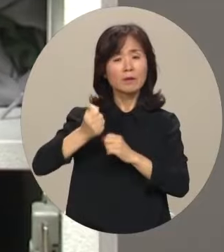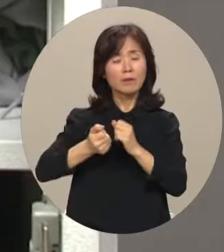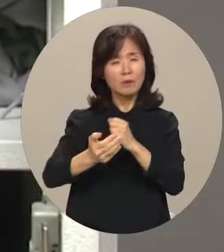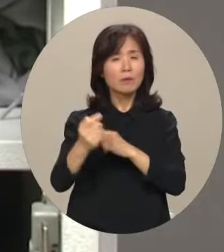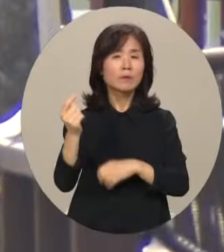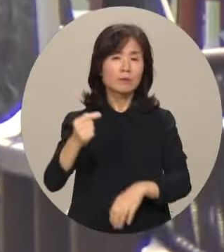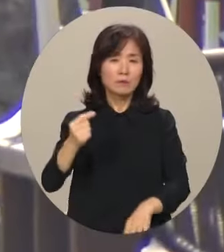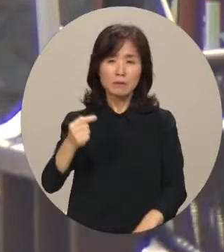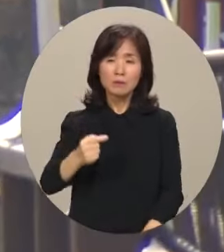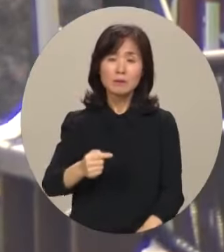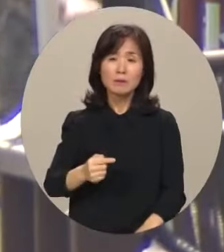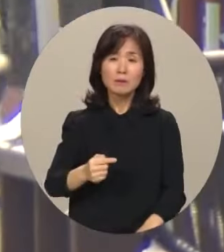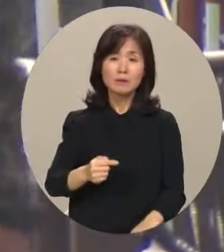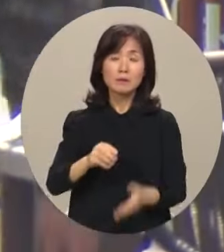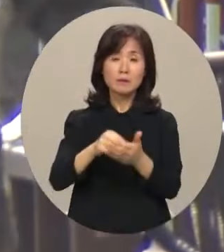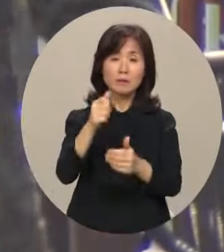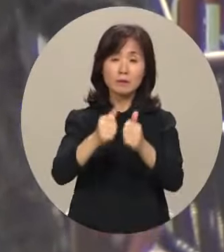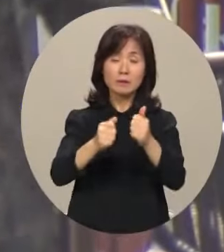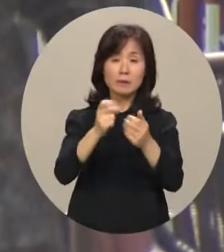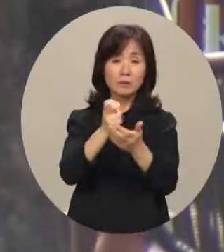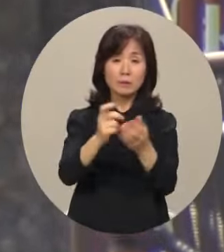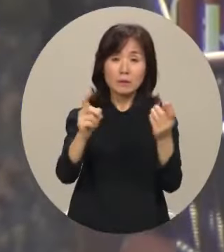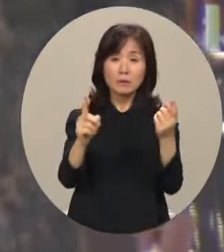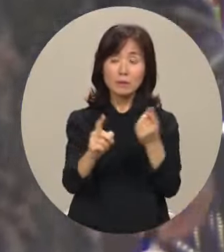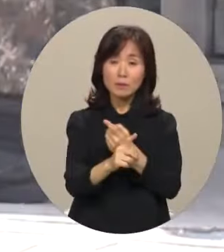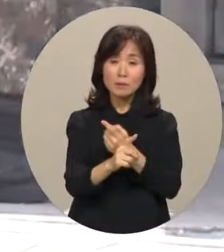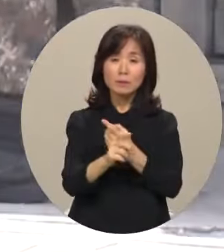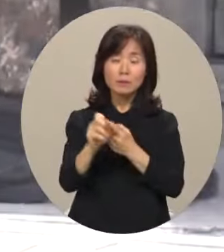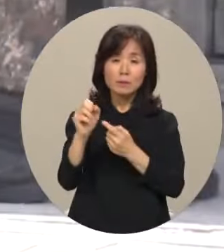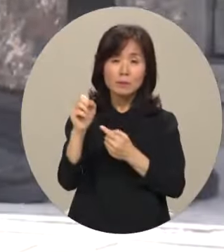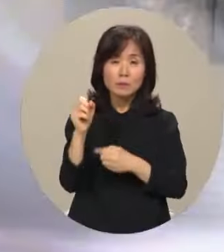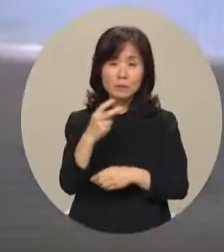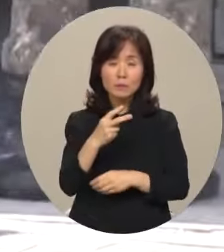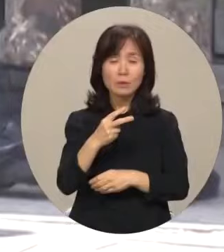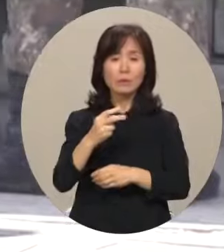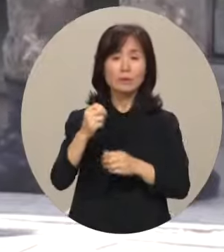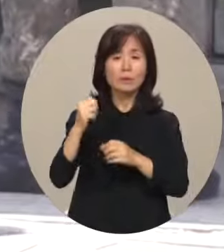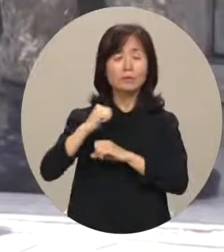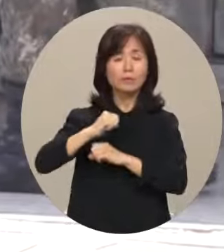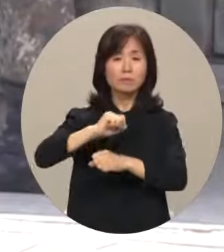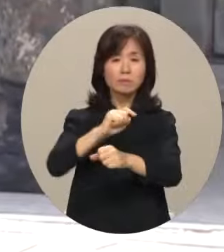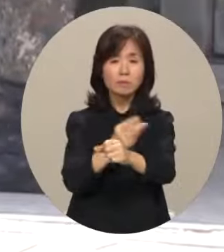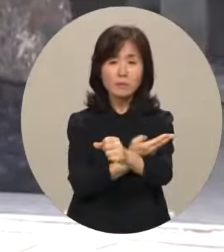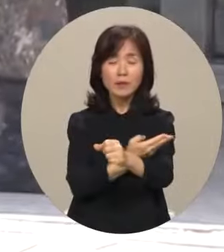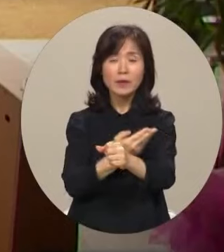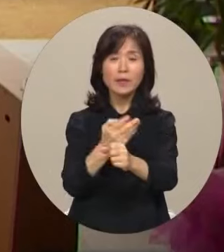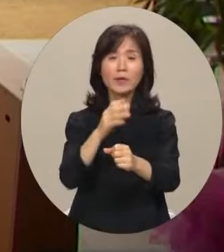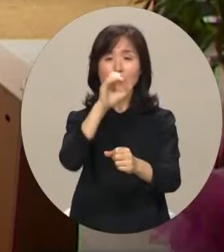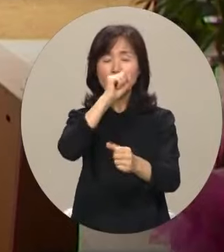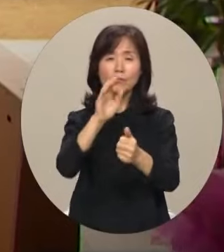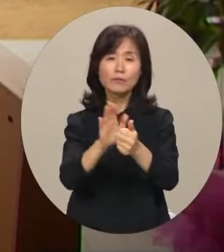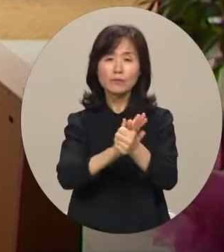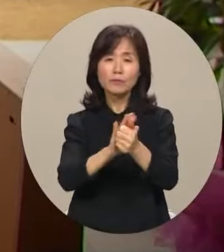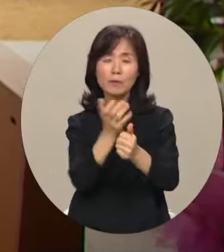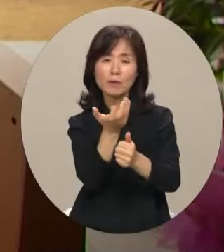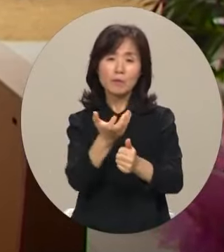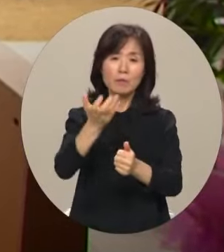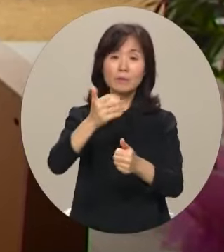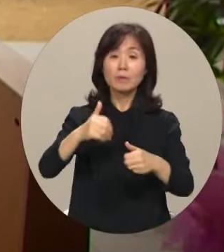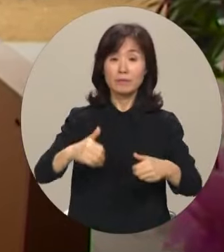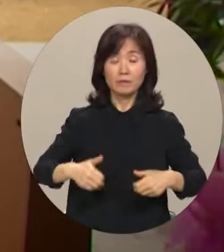있는 상황 입시제도의 개편과 함께 본질적으로는 군 장교의 처우개선이 이루어져야 한다는 지적입니다